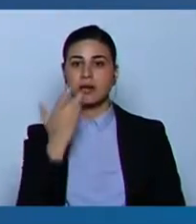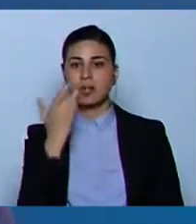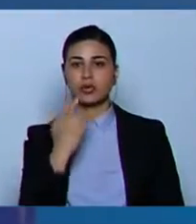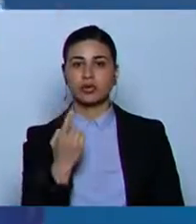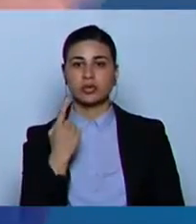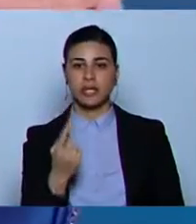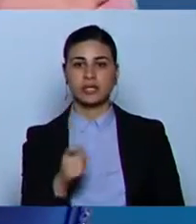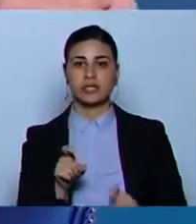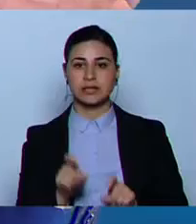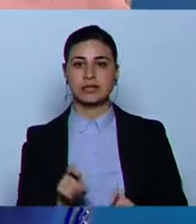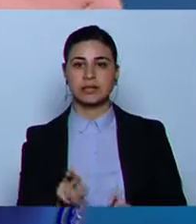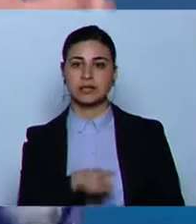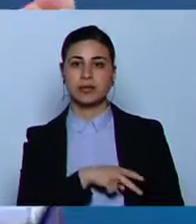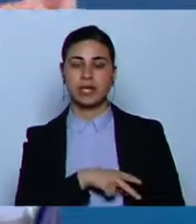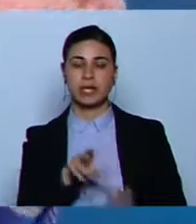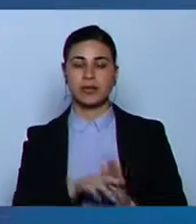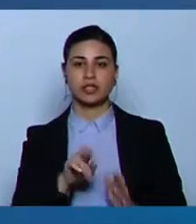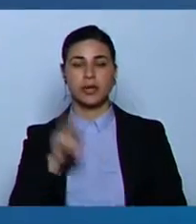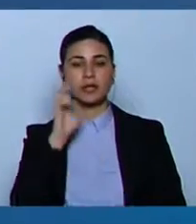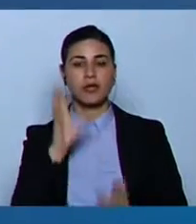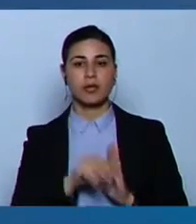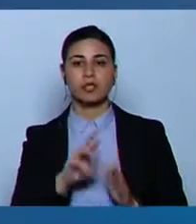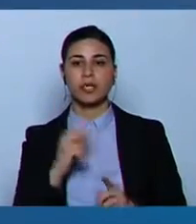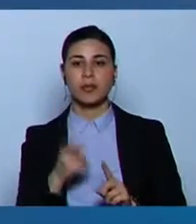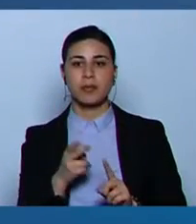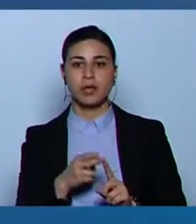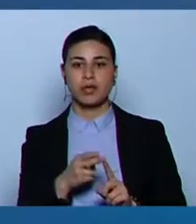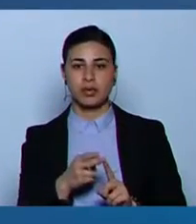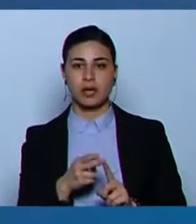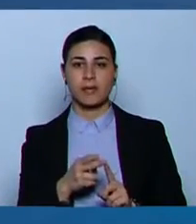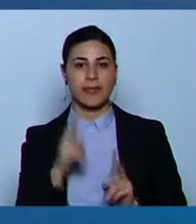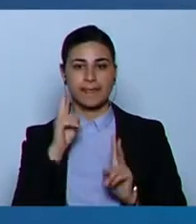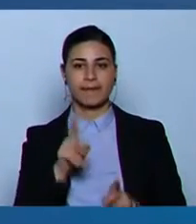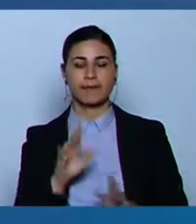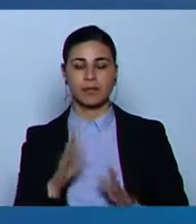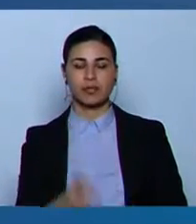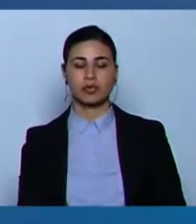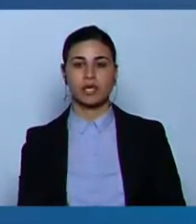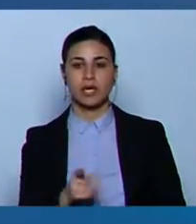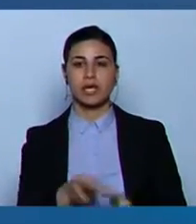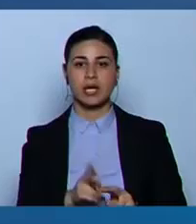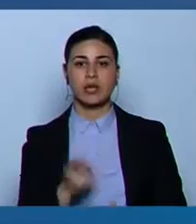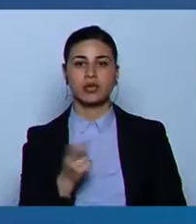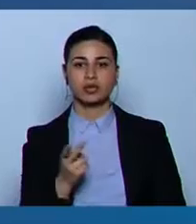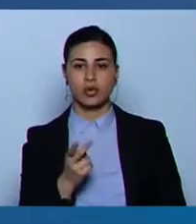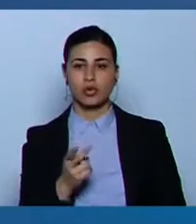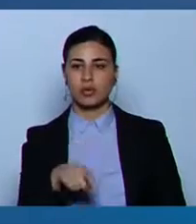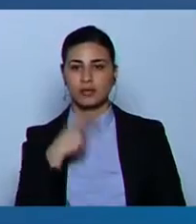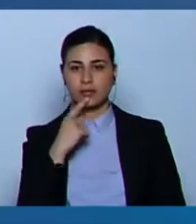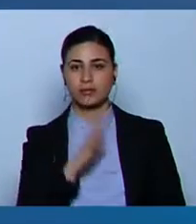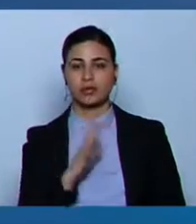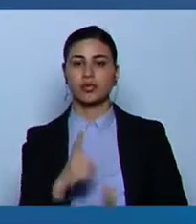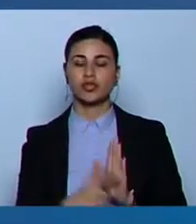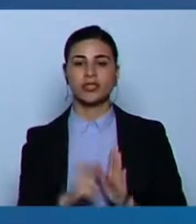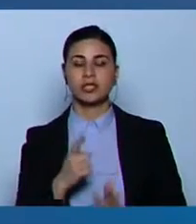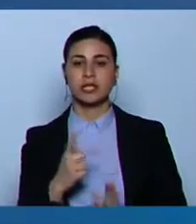ერთი ზის პარლამენტში და მთავრობაში, მეორე გამოყარეს იქიდან თუ წამოვიდნენ, მე არ ვიცი. ეს ორი მხარე ახლა აკამათოს რატოა 7